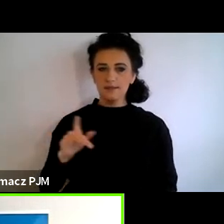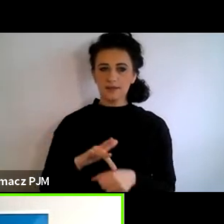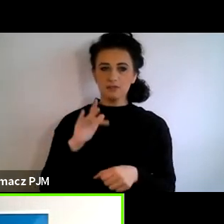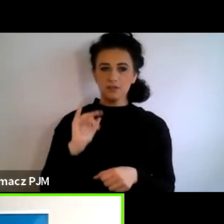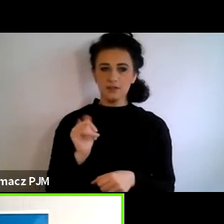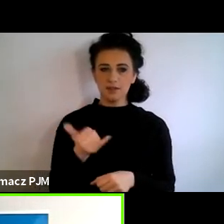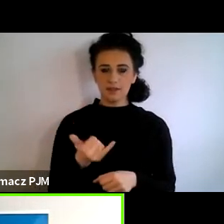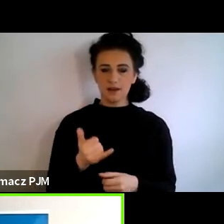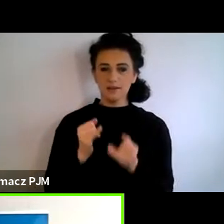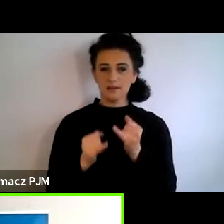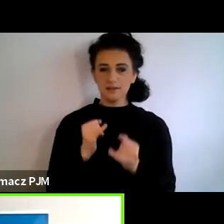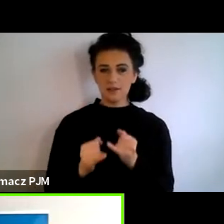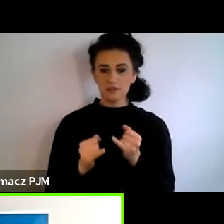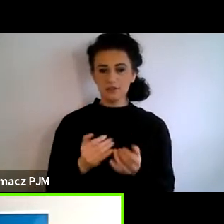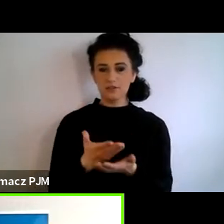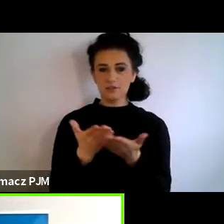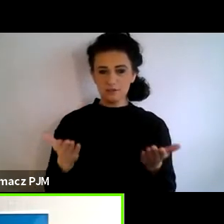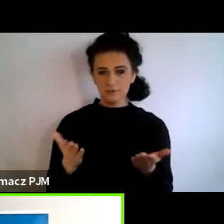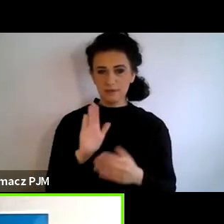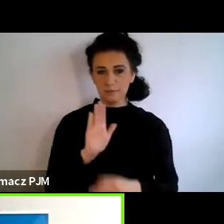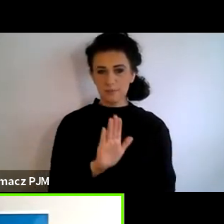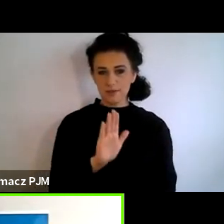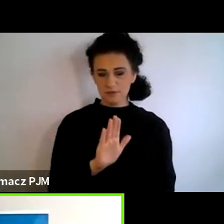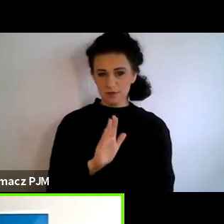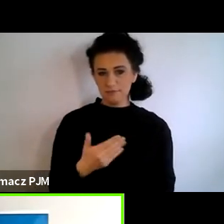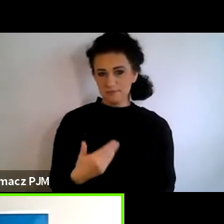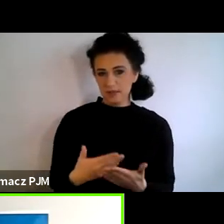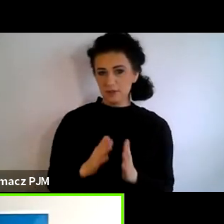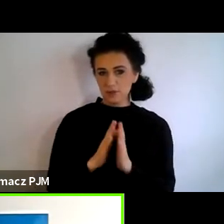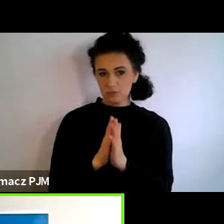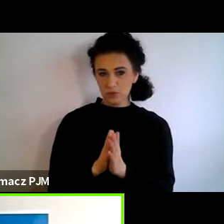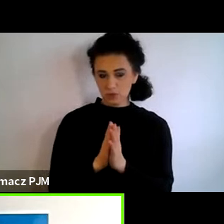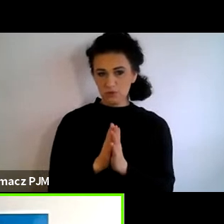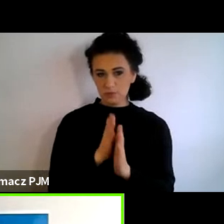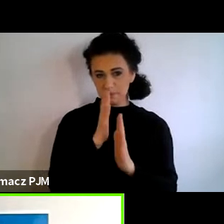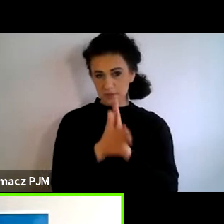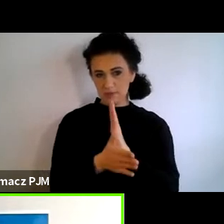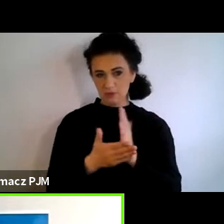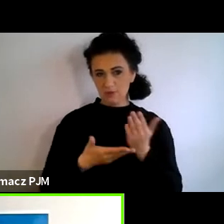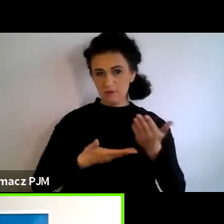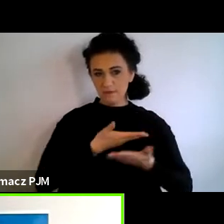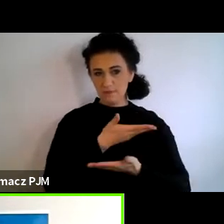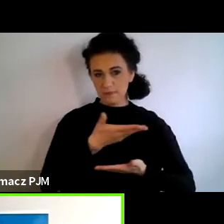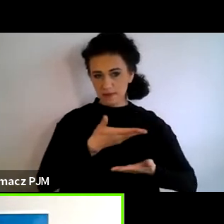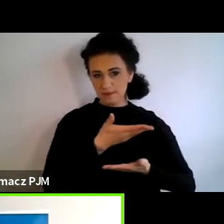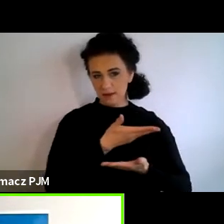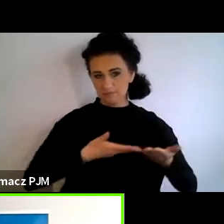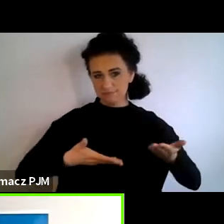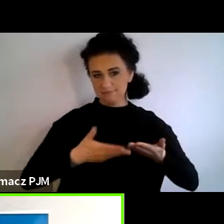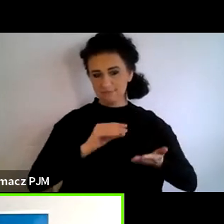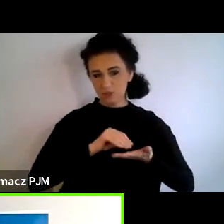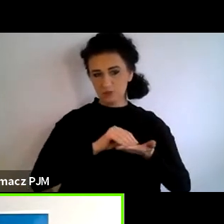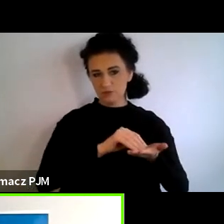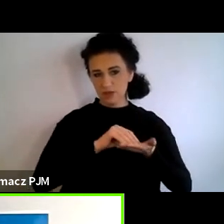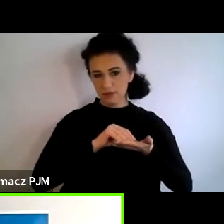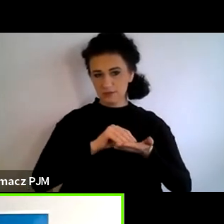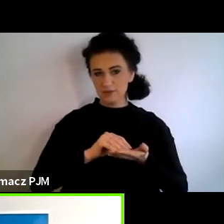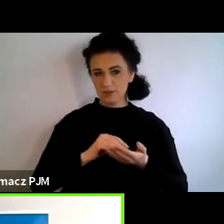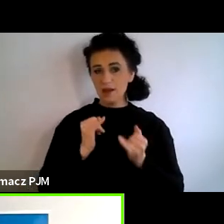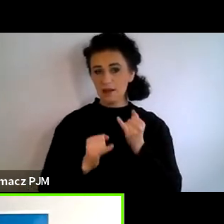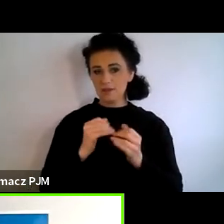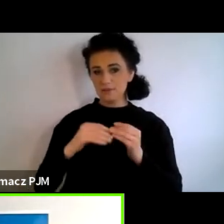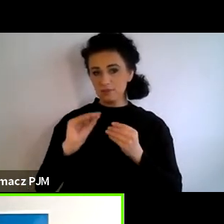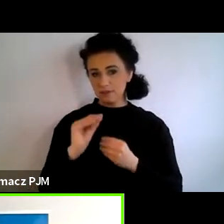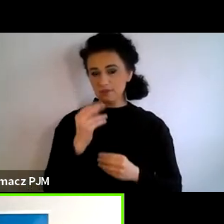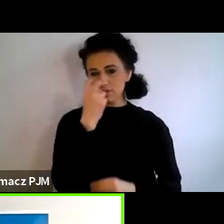Jeżeli Państwo takie mają, to już prosimy po prostu o bezpośrednią wymianę informacji, ewentualnie jeżeli będzie większe zainteresowanie, to przy